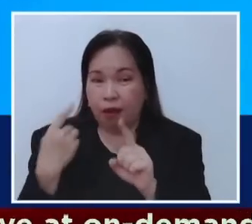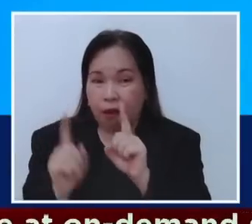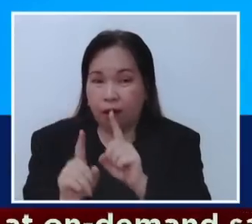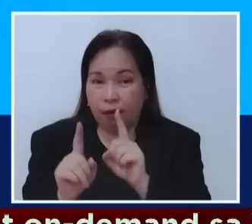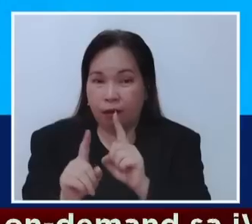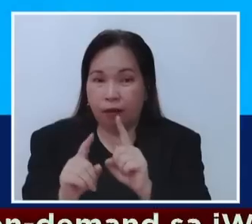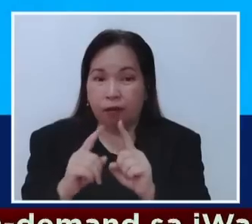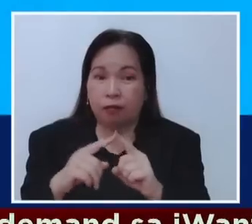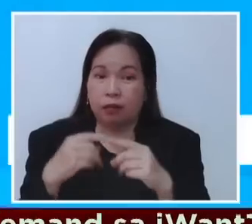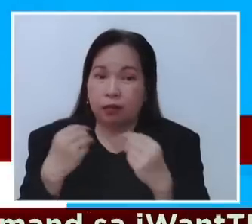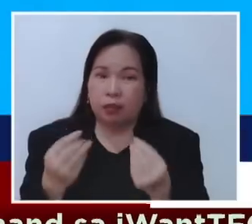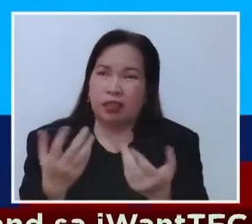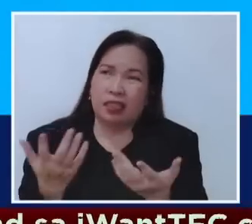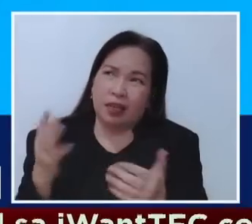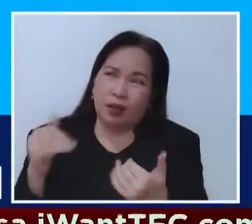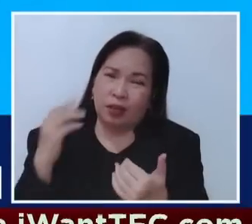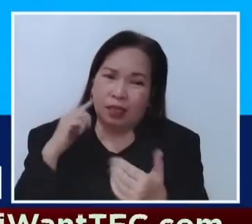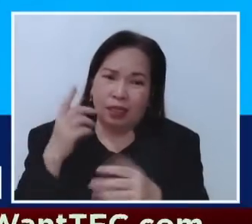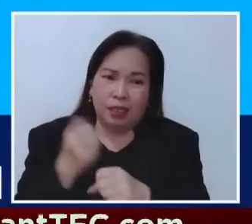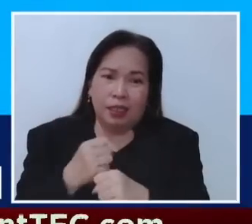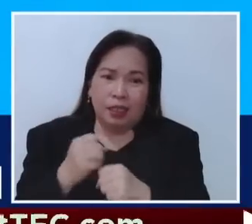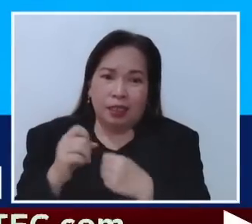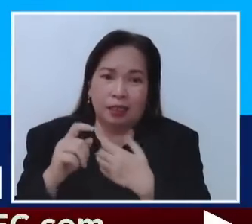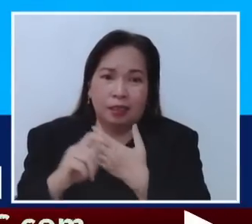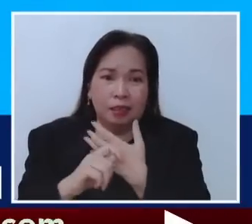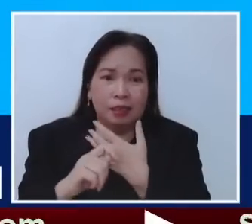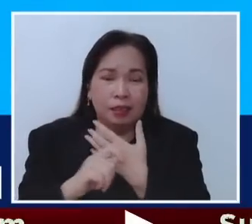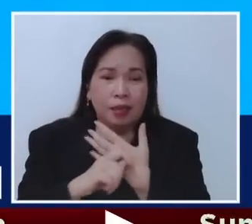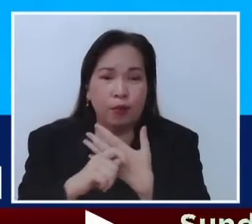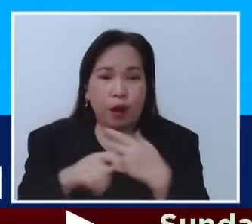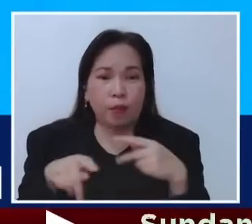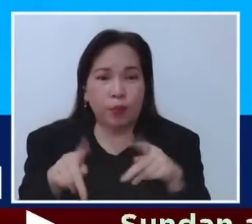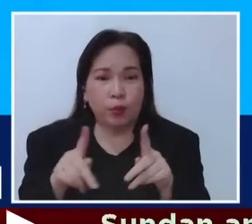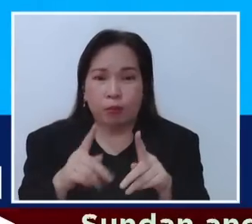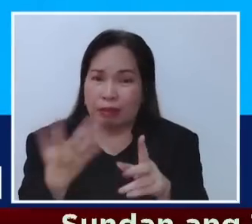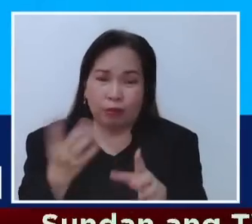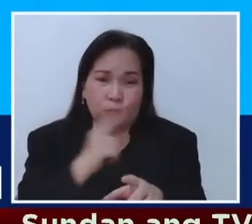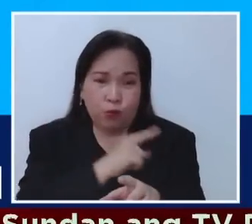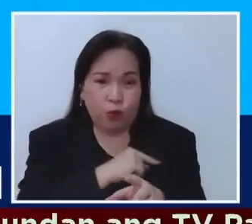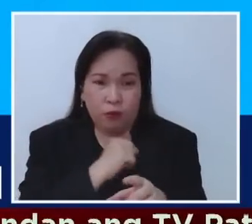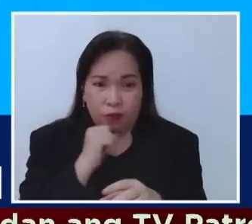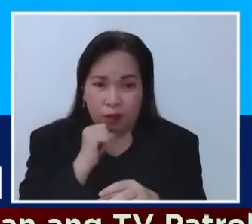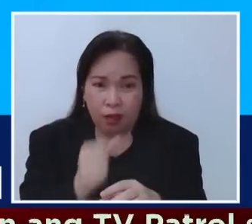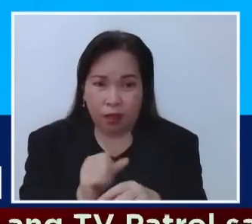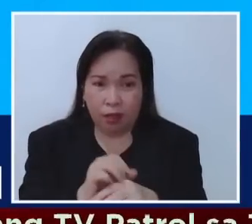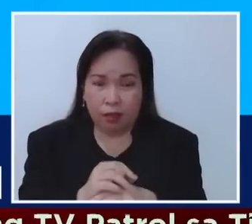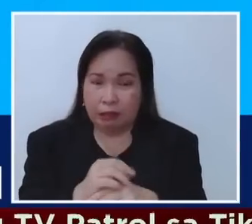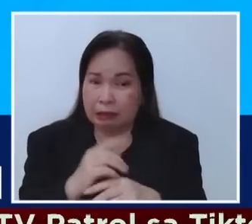temporary permit because they will not qualify and they will not be